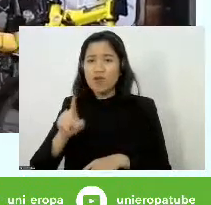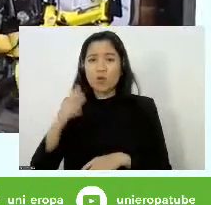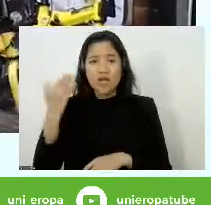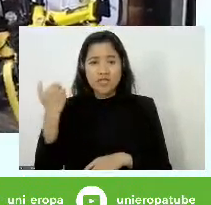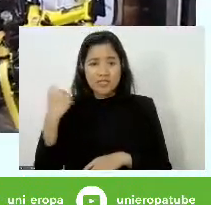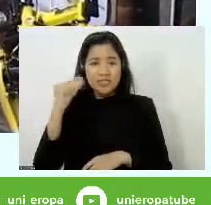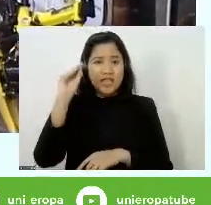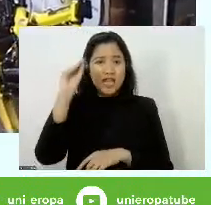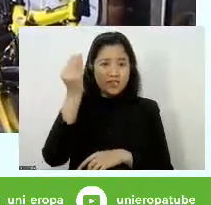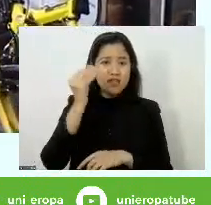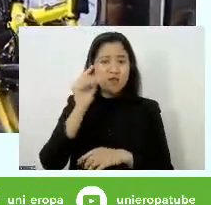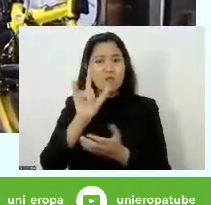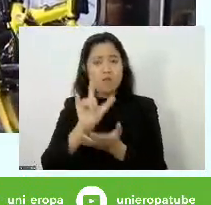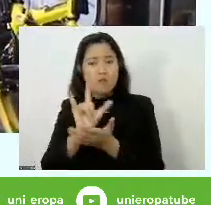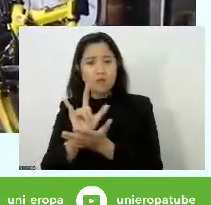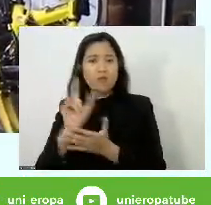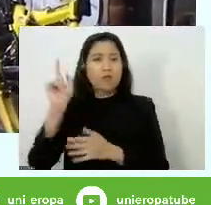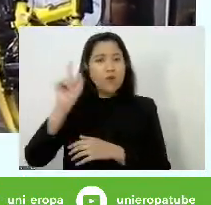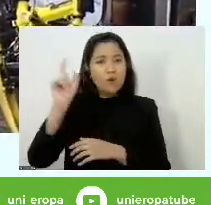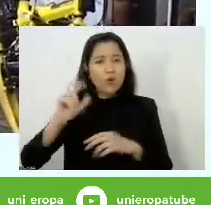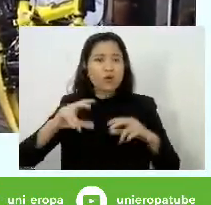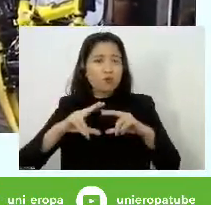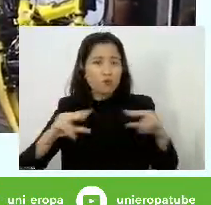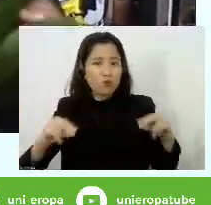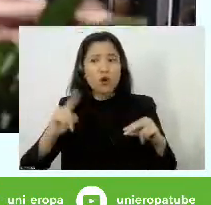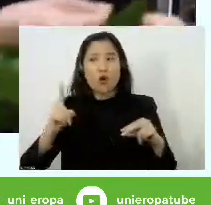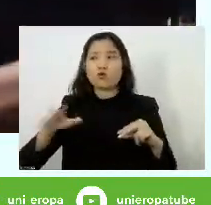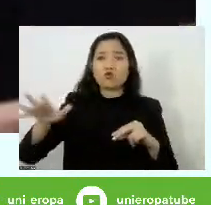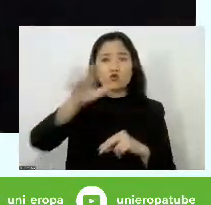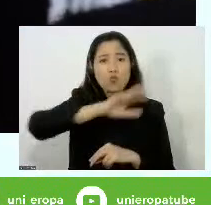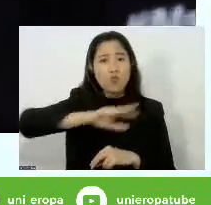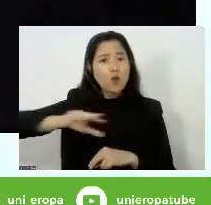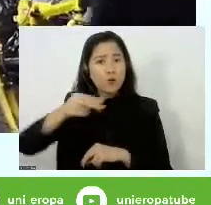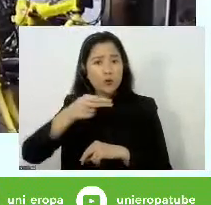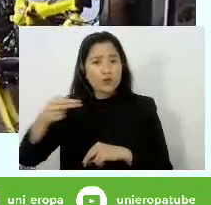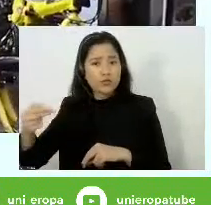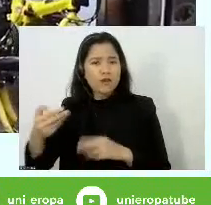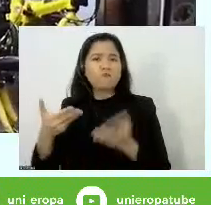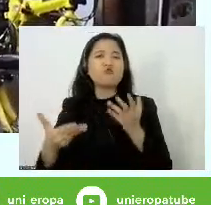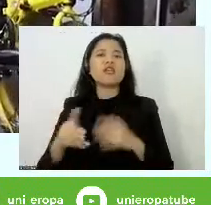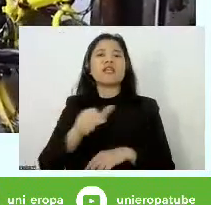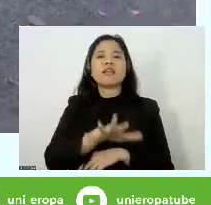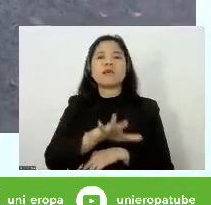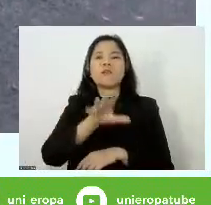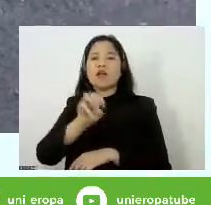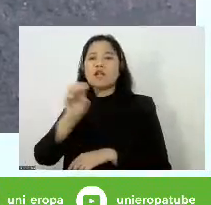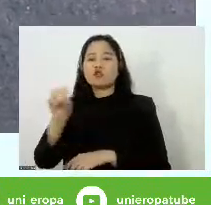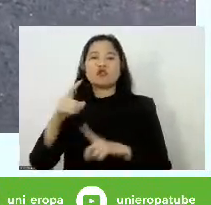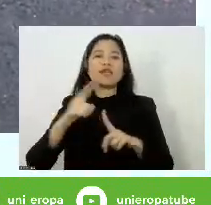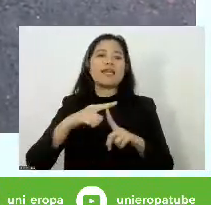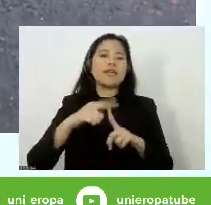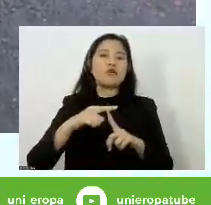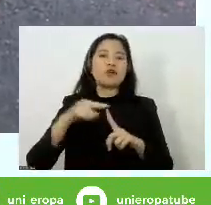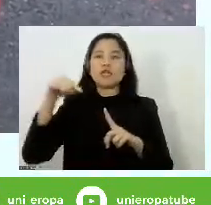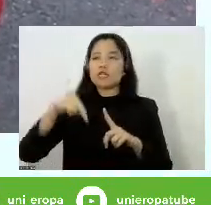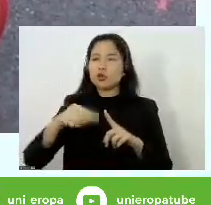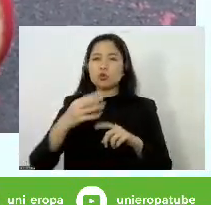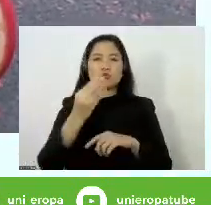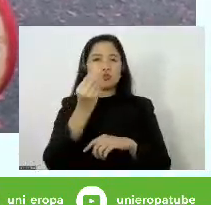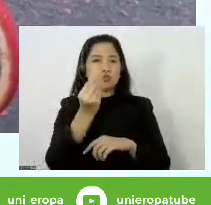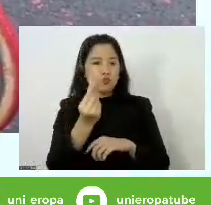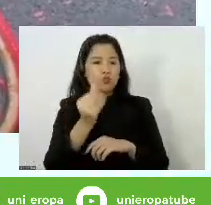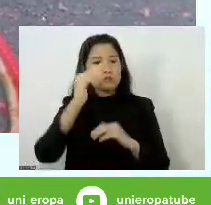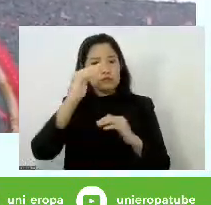Jabodetabek aja 100 lebih kalau seluruh Indonesia bisa jadi 500 trilyun per tahun begitu karena ini yang tidak kecil Bapak Ibu